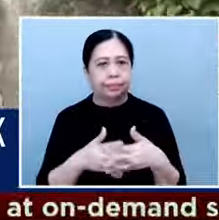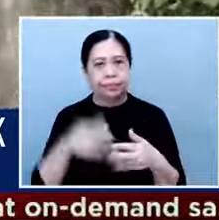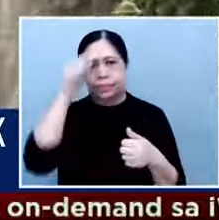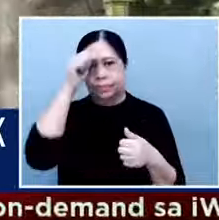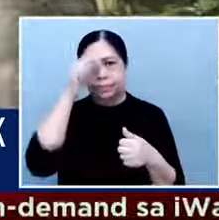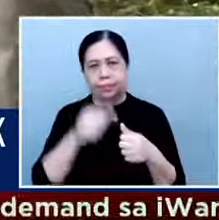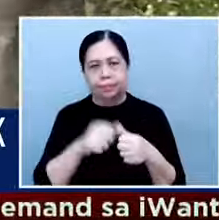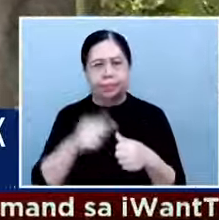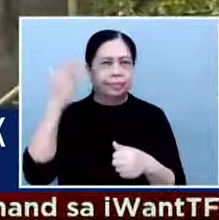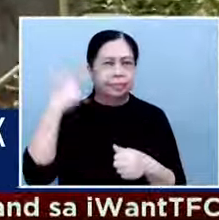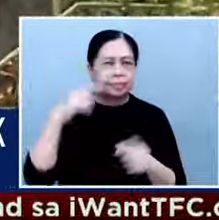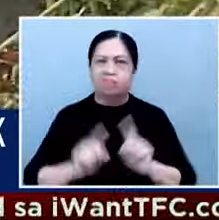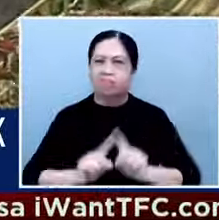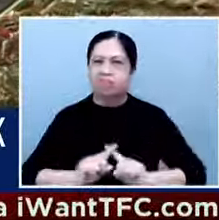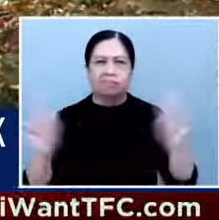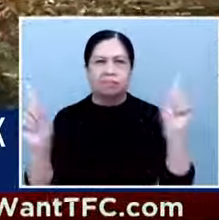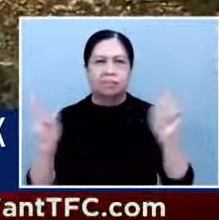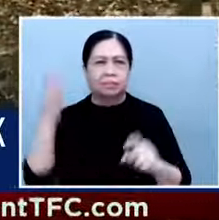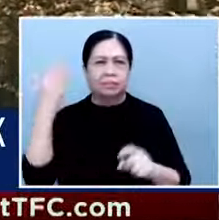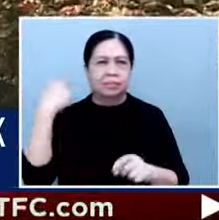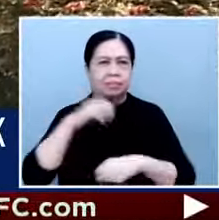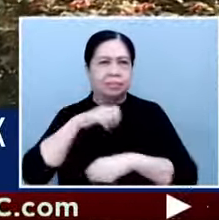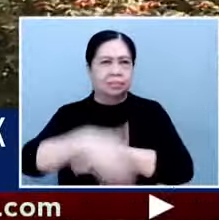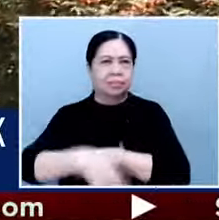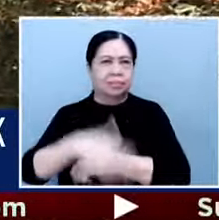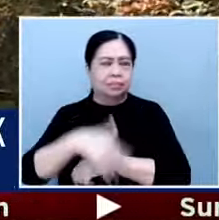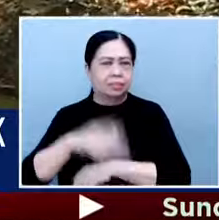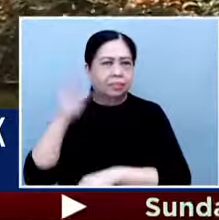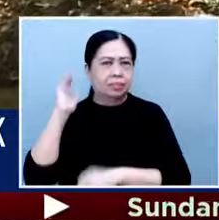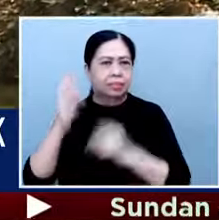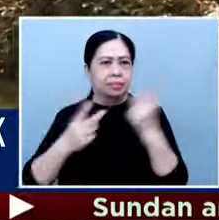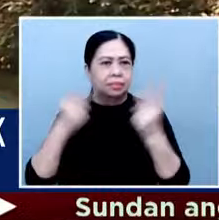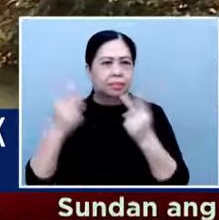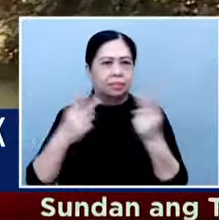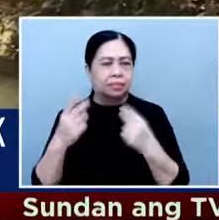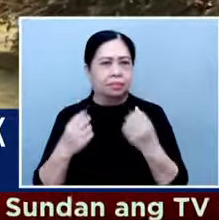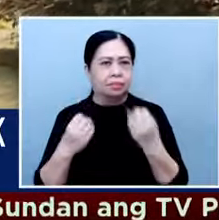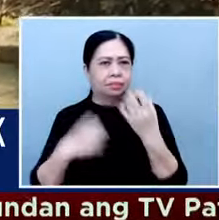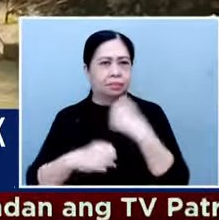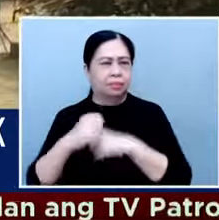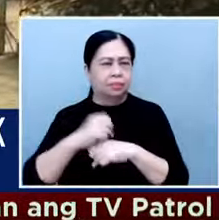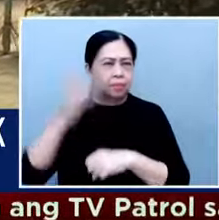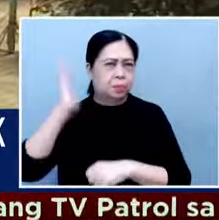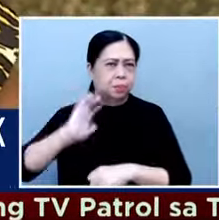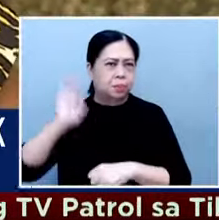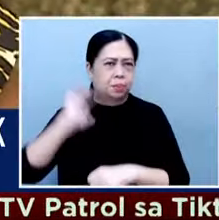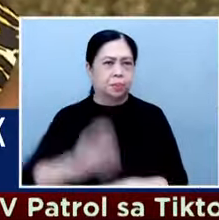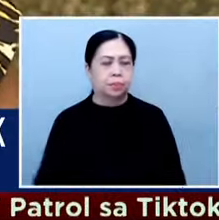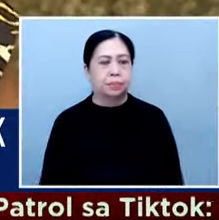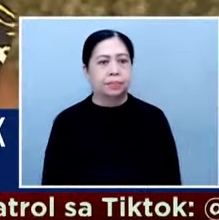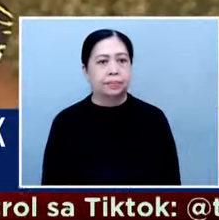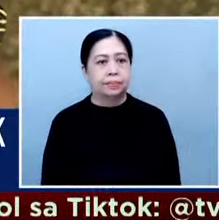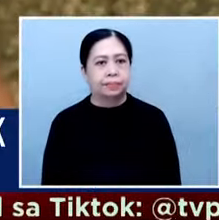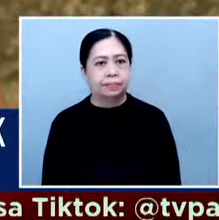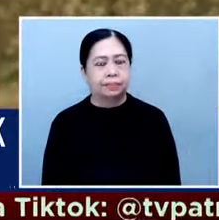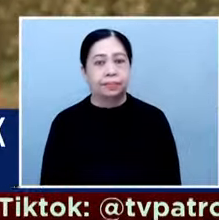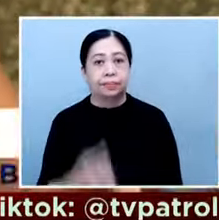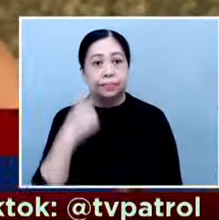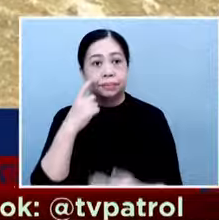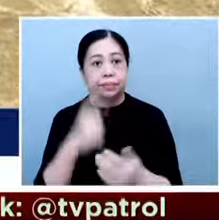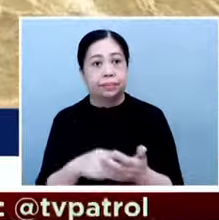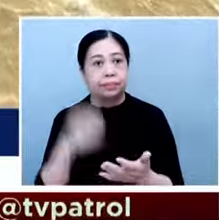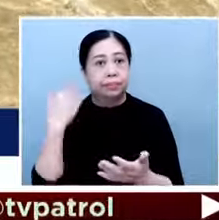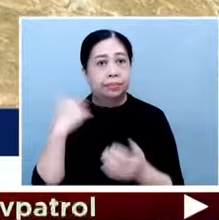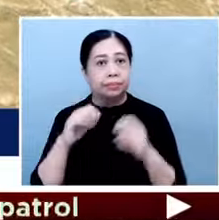na ibang-iba ang hinulugang taktak noong unang bisita niya, ilang dekada na ang lumipas. Ang napansin ko lang noon, pwede